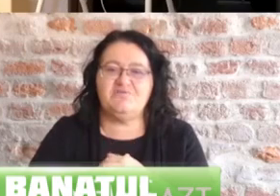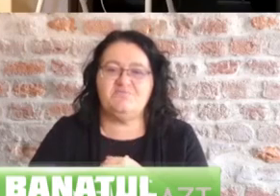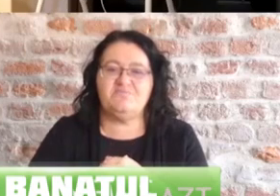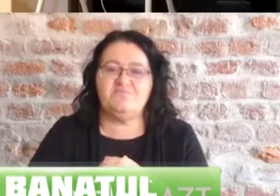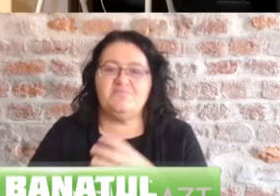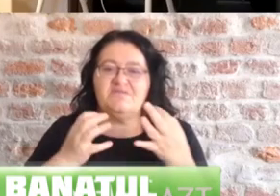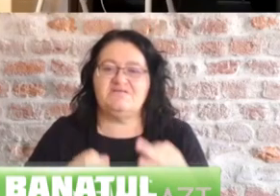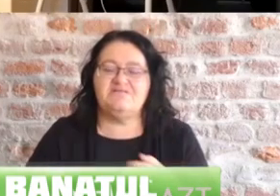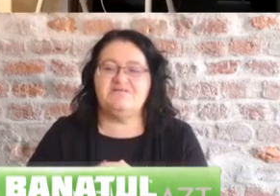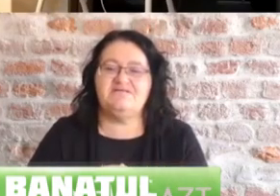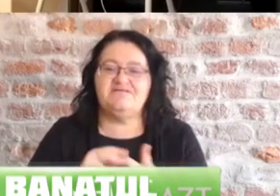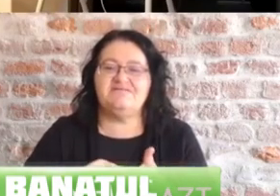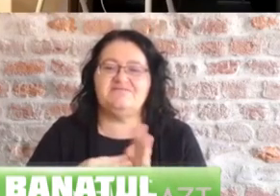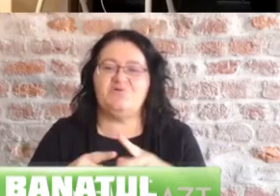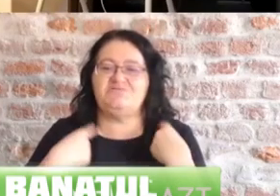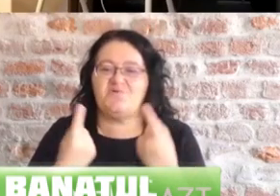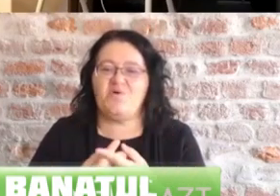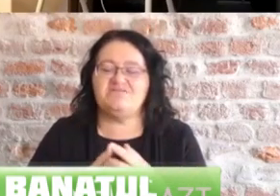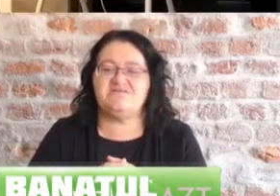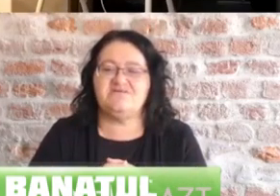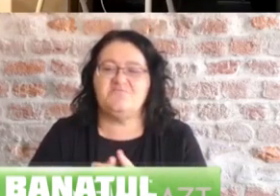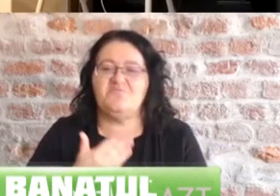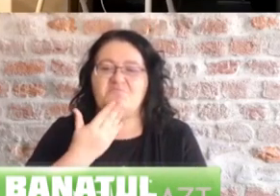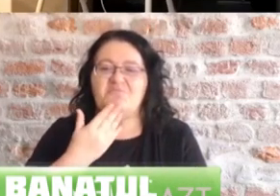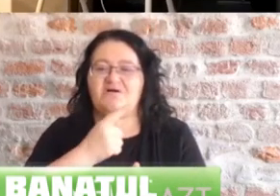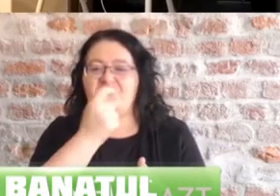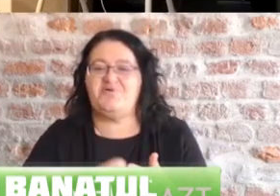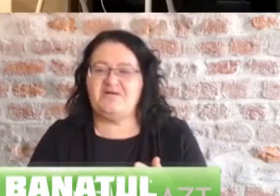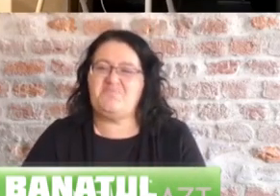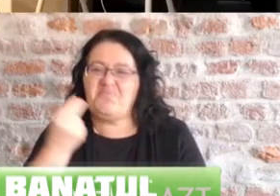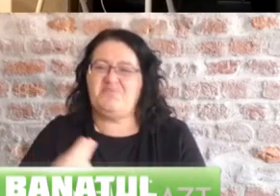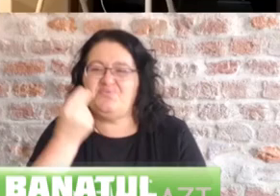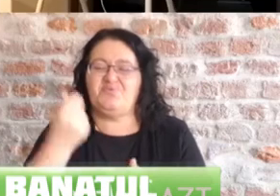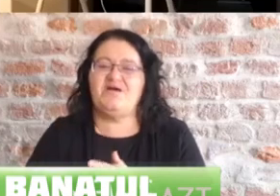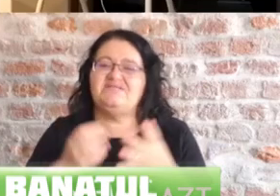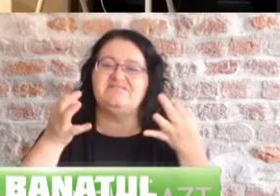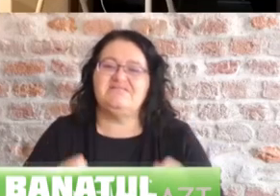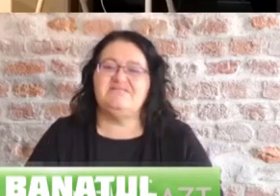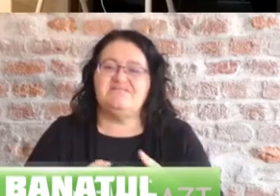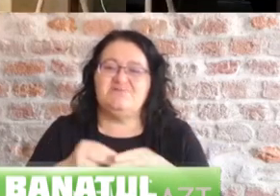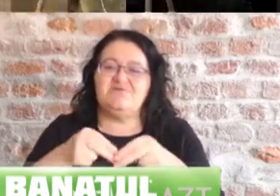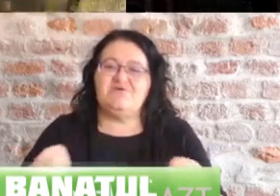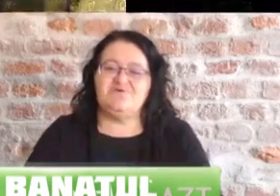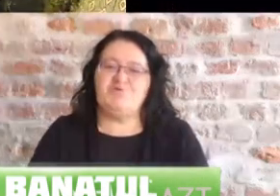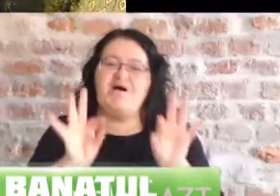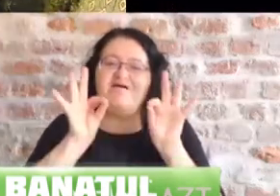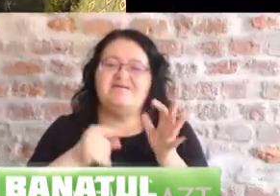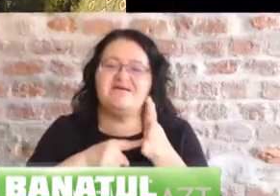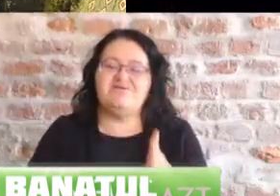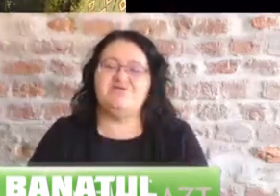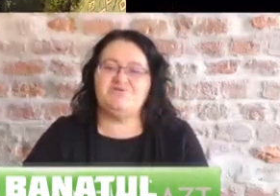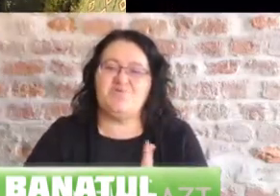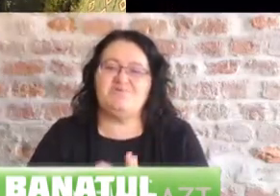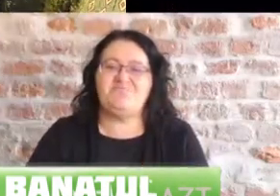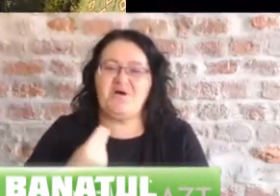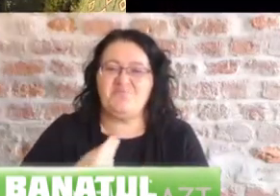de convinși de soluția noastră, măcar să fie proiecte și mai bune cumva și sunt sigur că juriul a găsit aceste soluții și